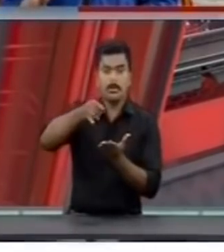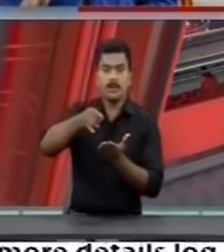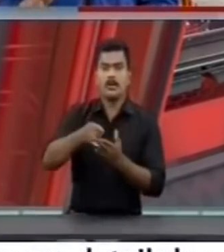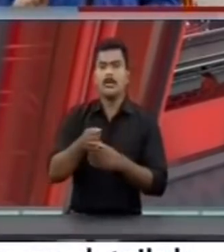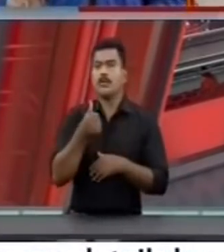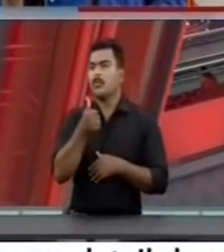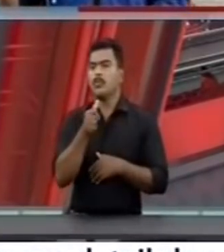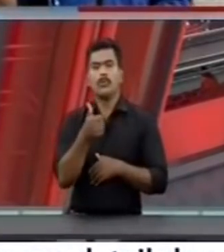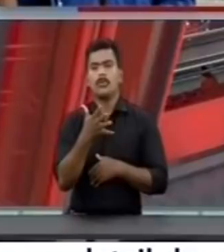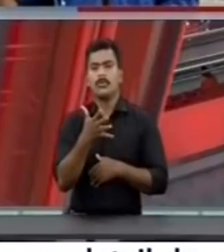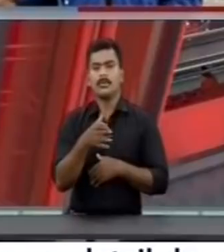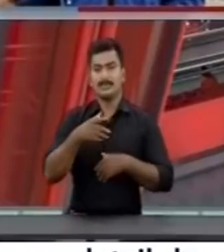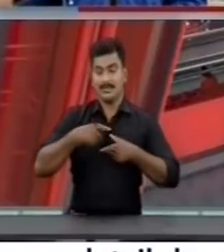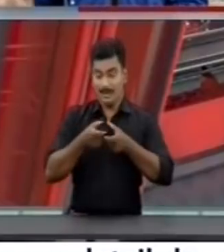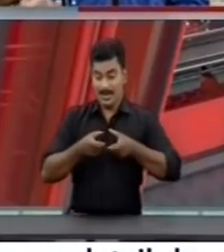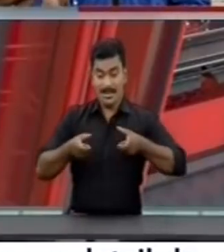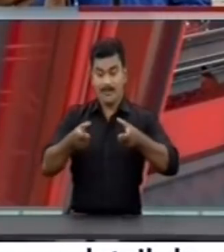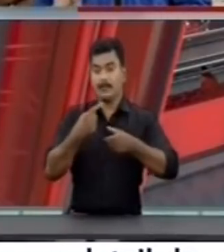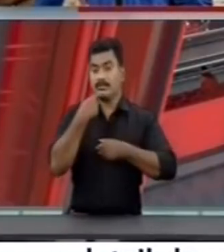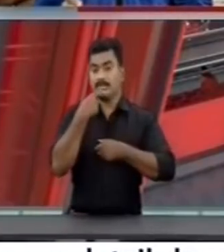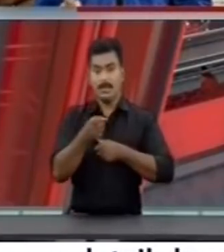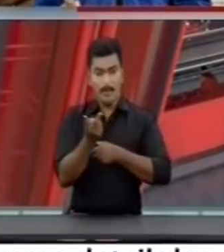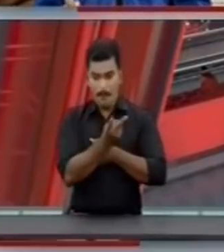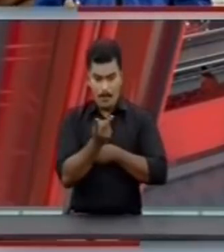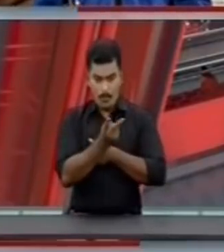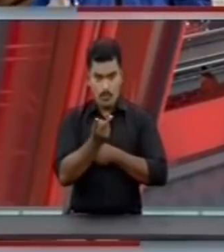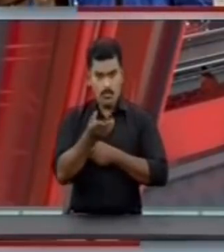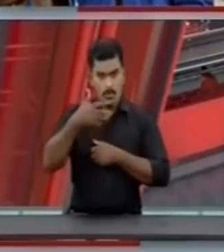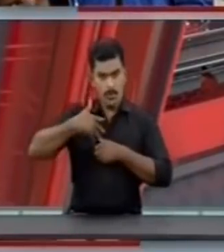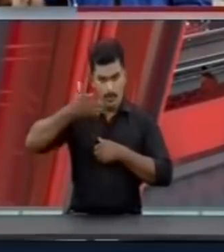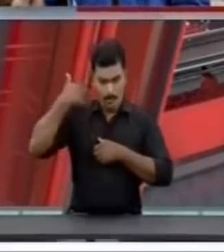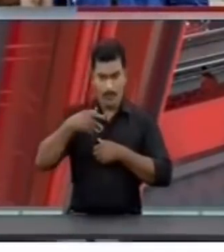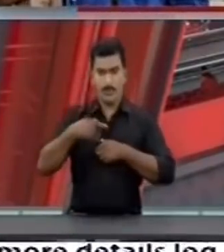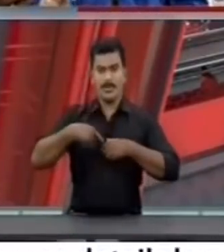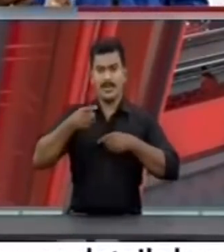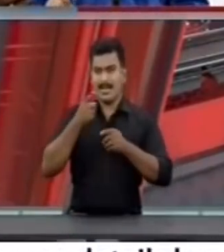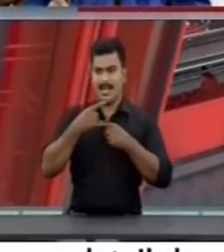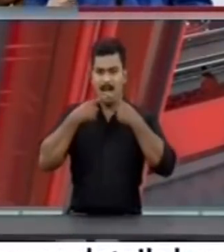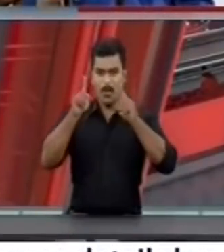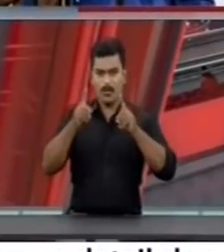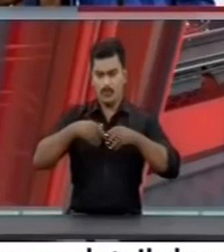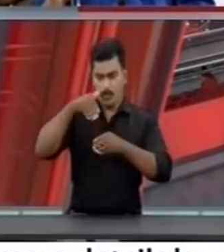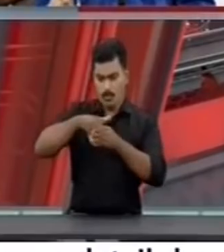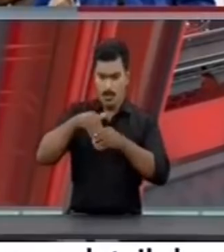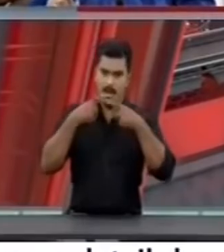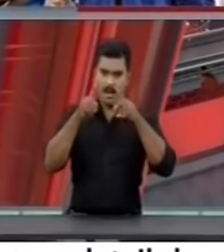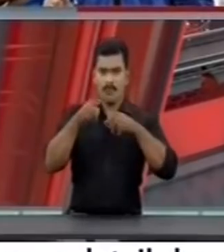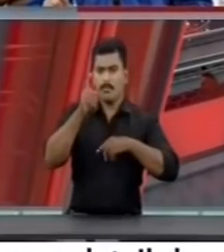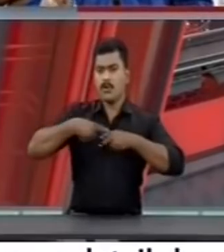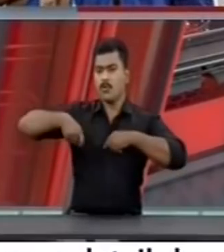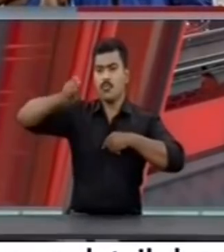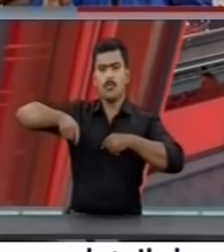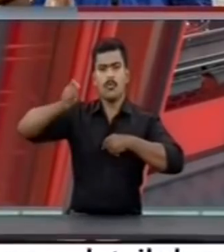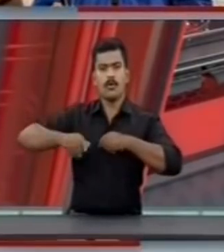കമ്മീഷൻ പറഞ്ഞത് ഈ രണ്ട് സ്ഥാനാർത്ഥികളുടെ കാര്യത്തിലും തെരഞ്ഞെടുപ്പ് വിജ്ഞാപനം വന്നതിന് ശേഷം ഏതെങ്കിലും തരത്തിൽ കോടതികൾ ഇടപെടുന്നത് അത് സ്വതന്ത്രമായ